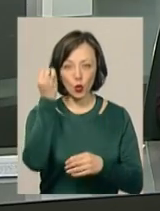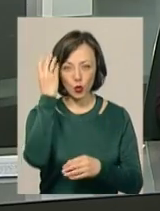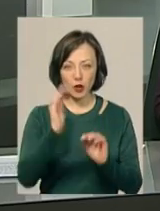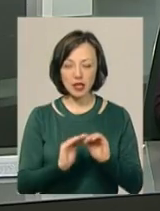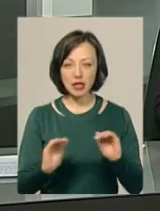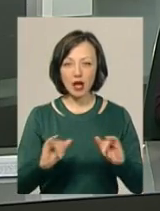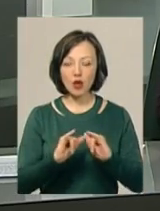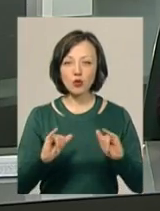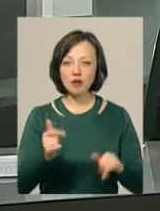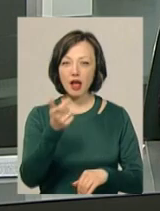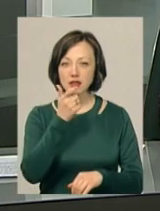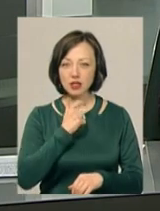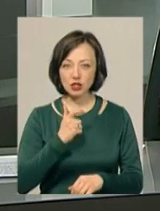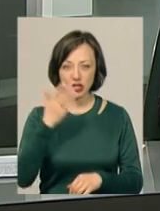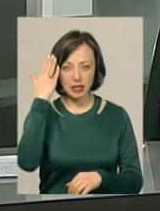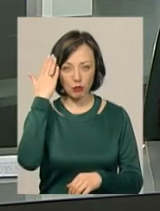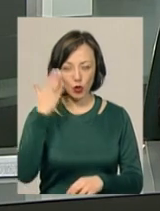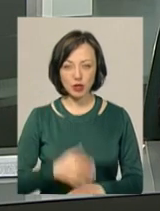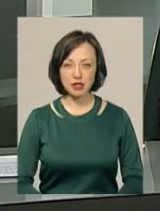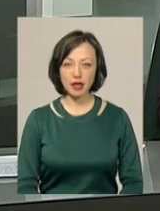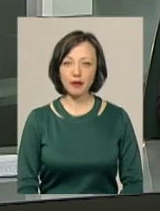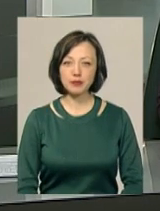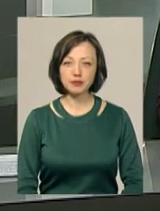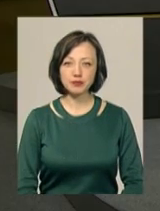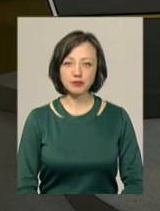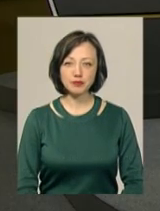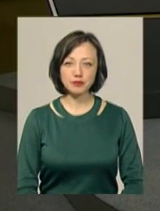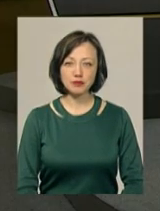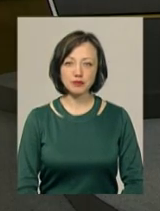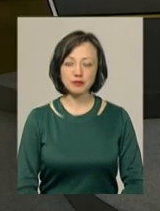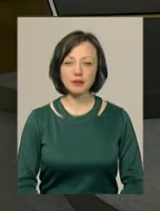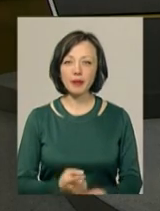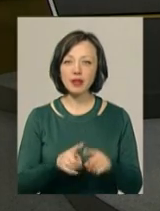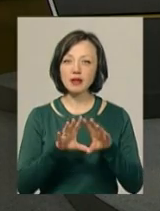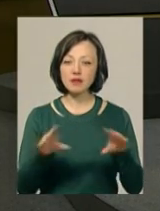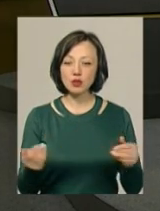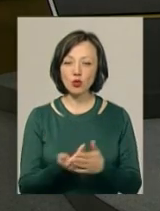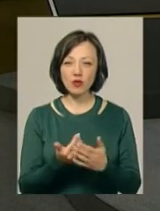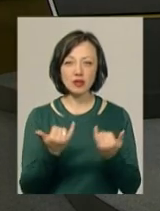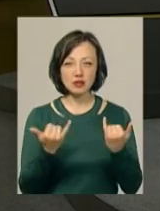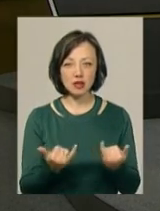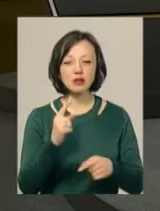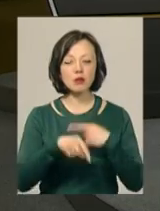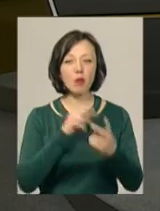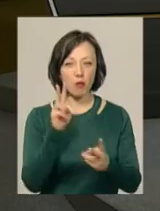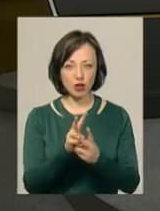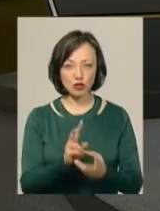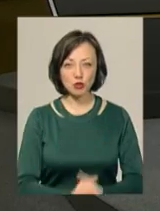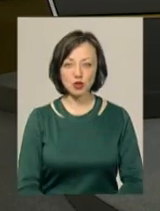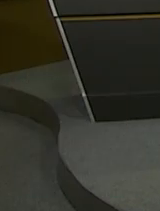і розвитку їх естетичних здібностей. Це всі новини на цю годину. Побачимось!